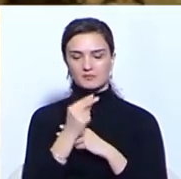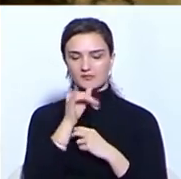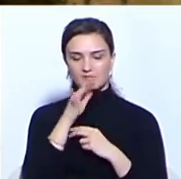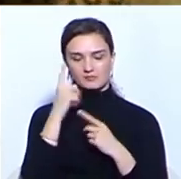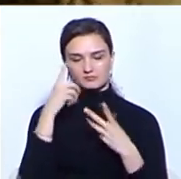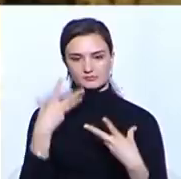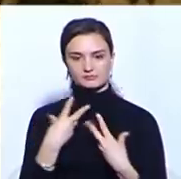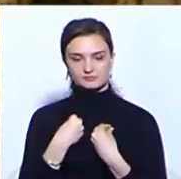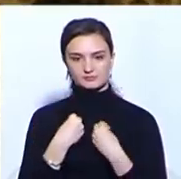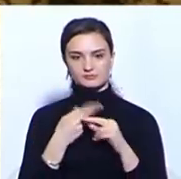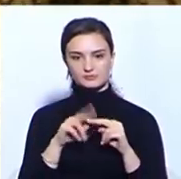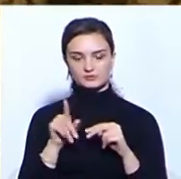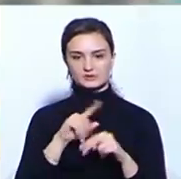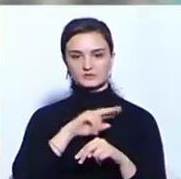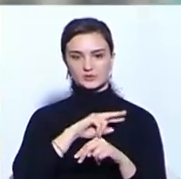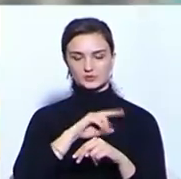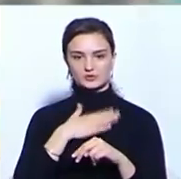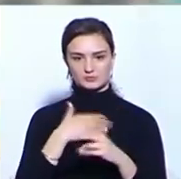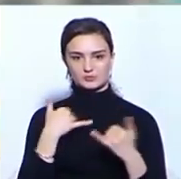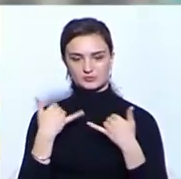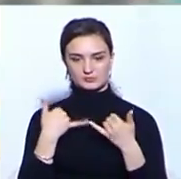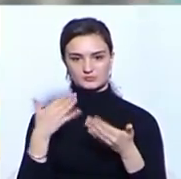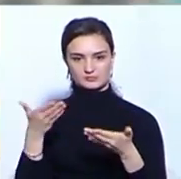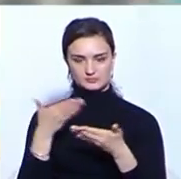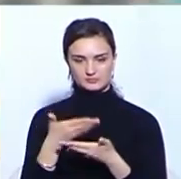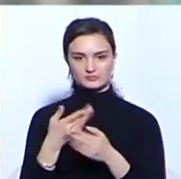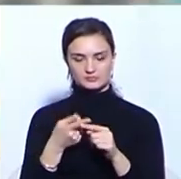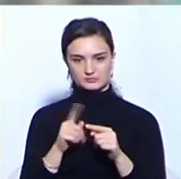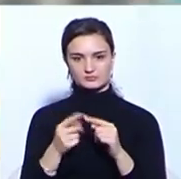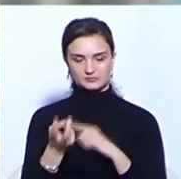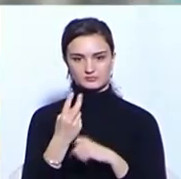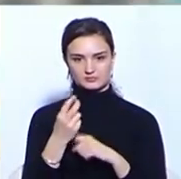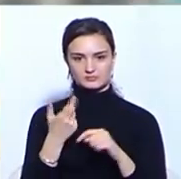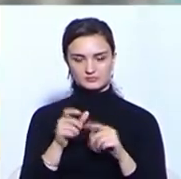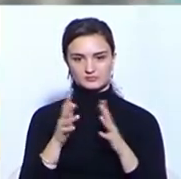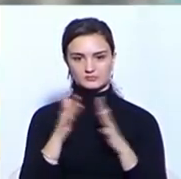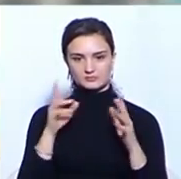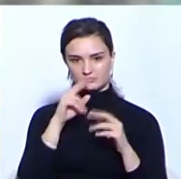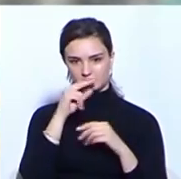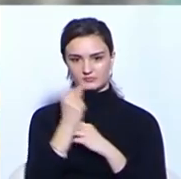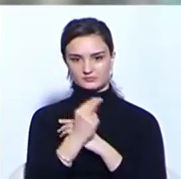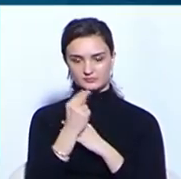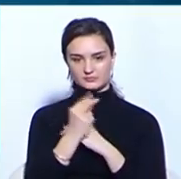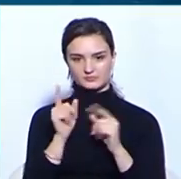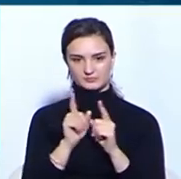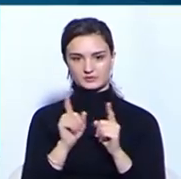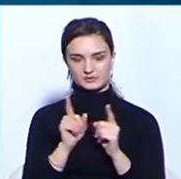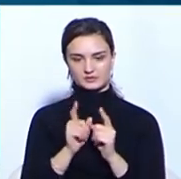თერაპიაც, იმიტომ რომ ის სიყვარული, რასაც ჩემი სტუმრები ჩუქნიან, ეს არის უდიდესი მედიკამენტოზური მკურნალობაც